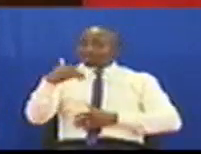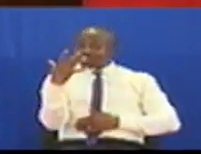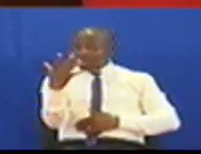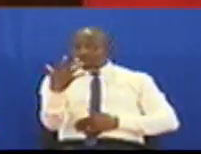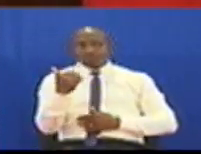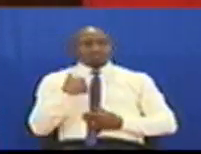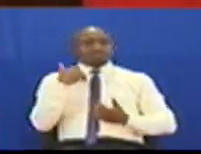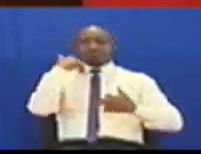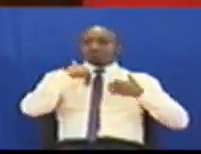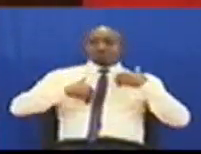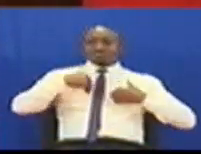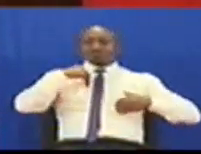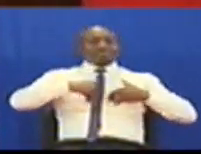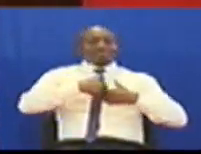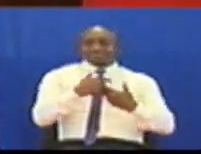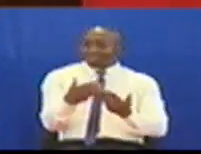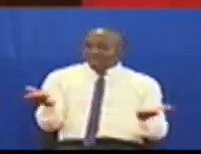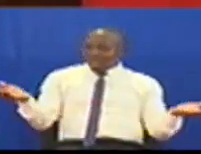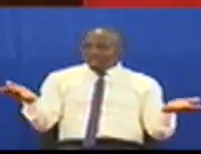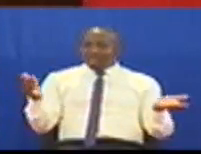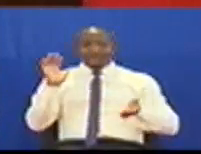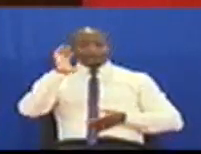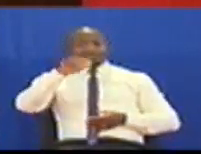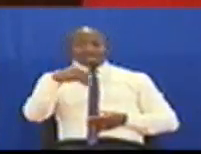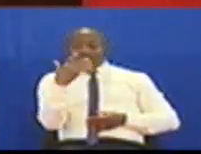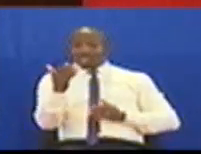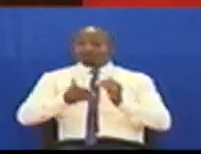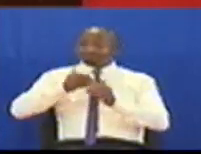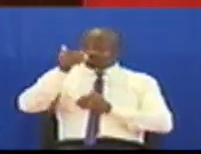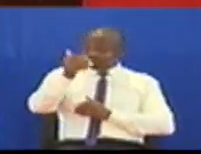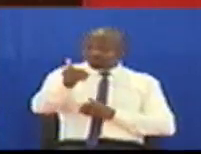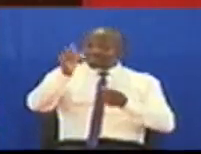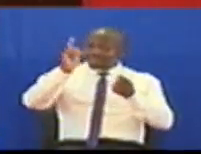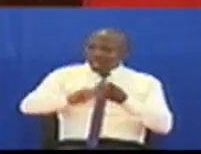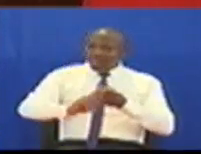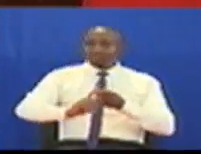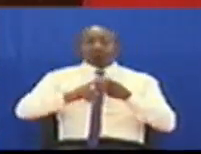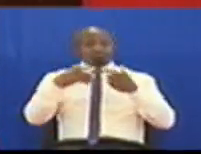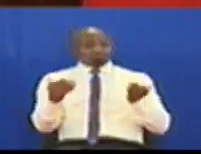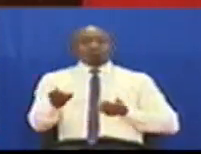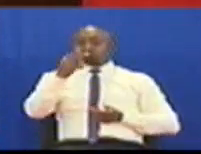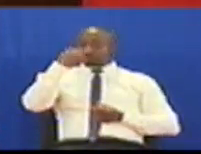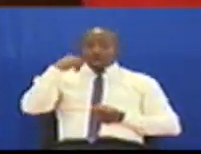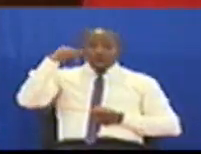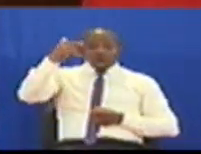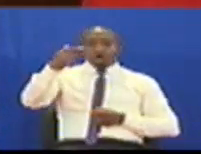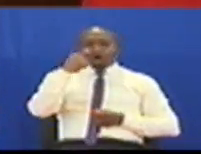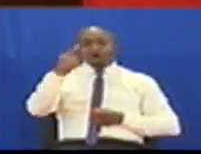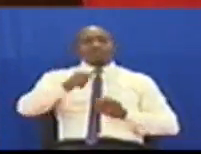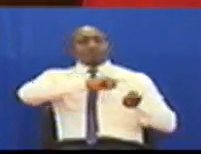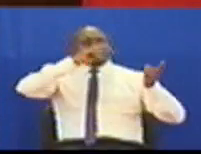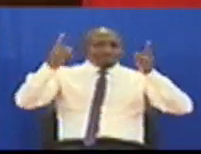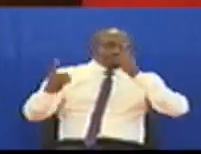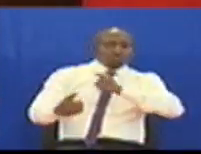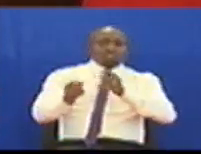Sina wasiwasi kabisa miaka mitano mingine ijayo tutaona mapinduzi makubwa